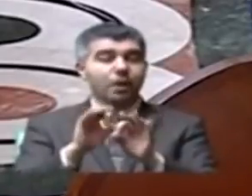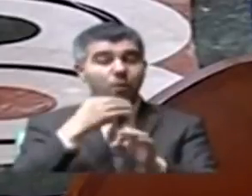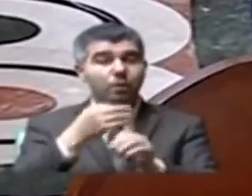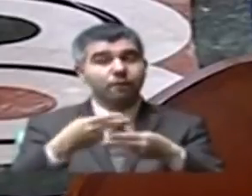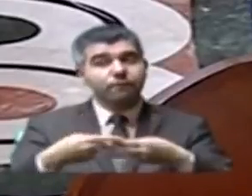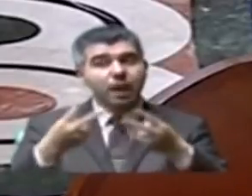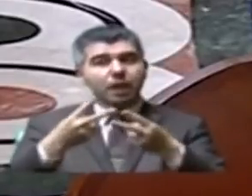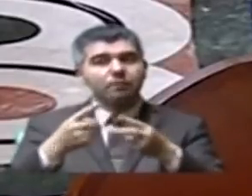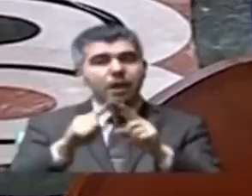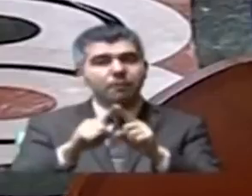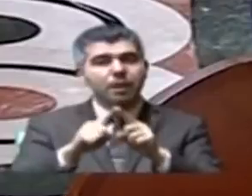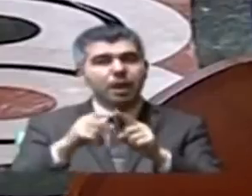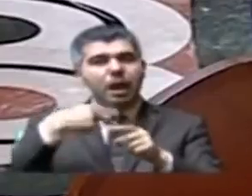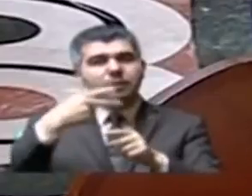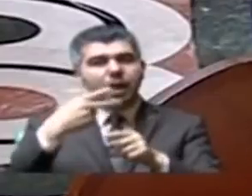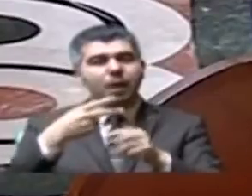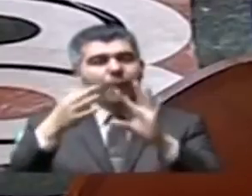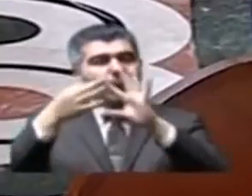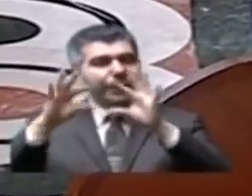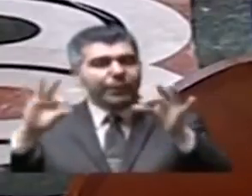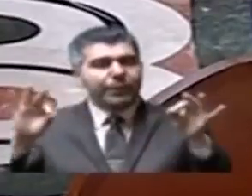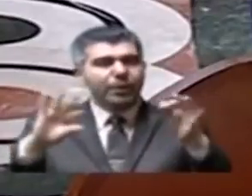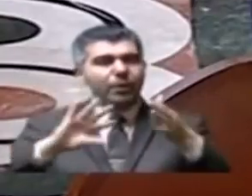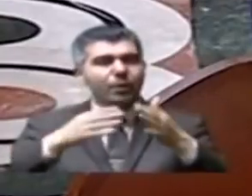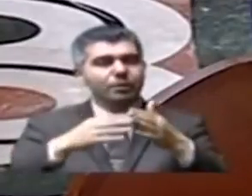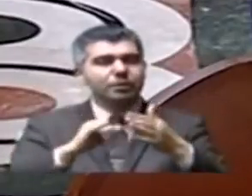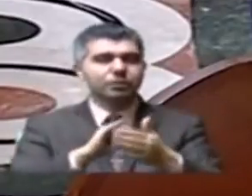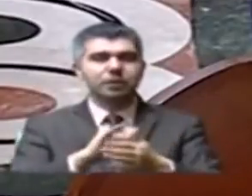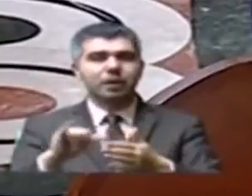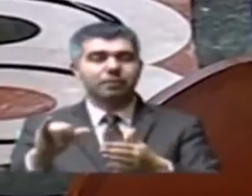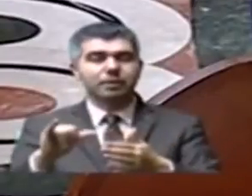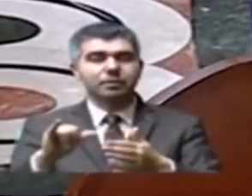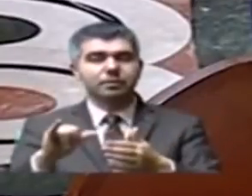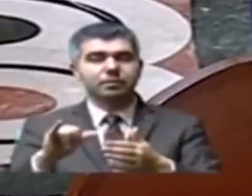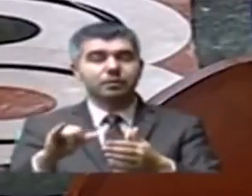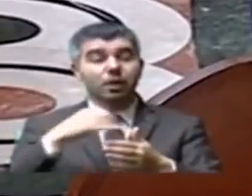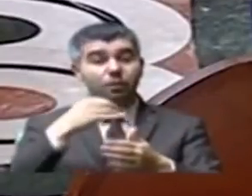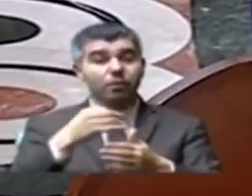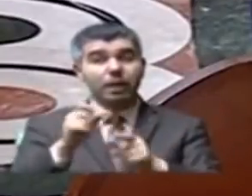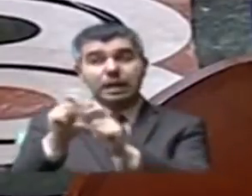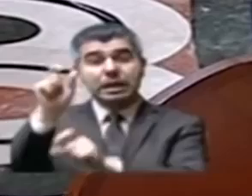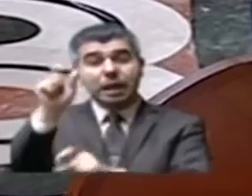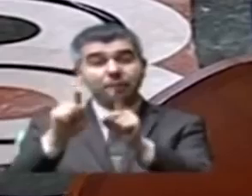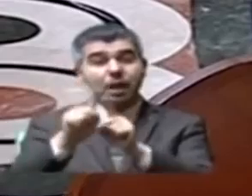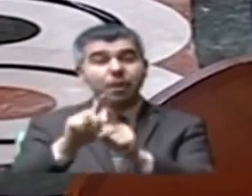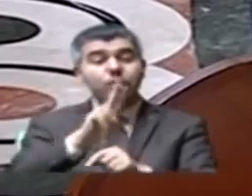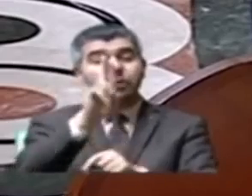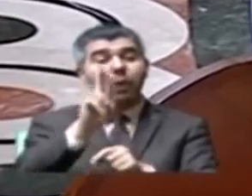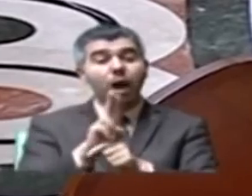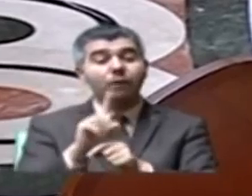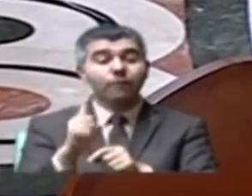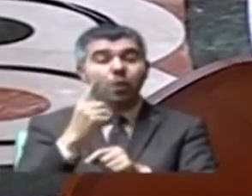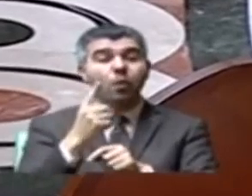واحد الثقافه بالكلام اللا مسؤول بهذا الكلام غير مسؤول. لان ما مولفيناش حتى السؤال يكون مسؤول في الطرح